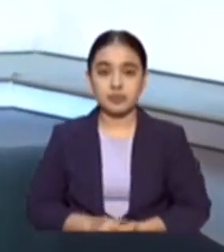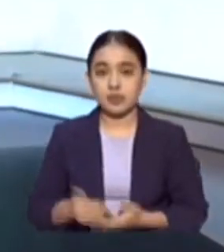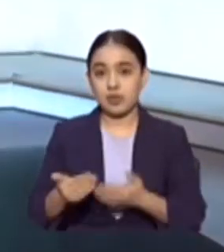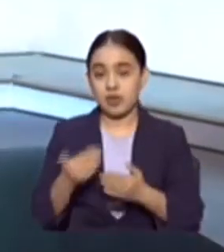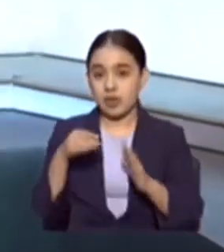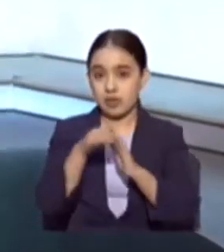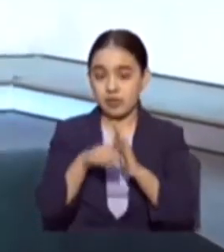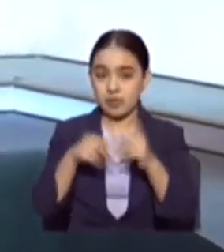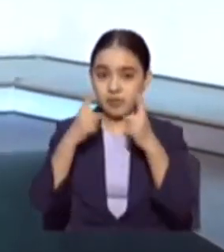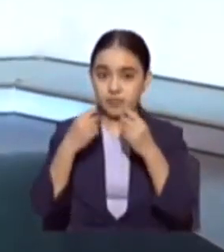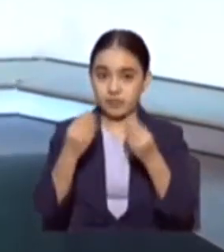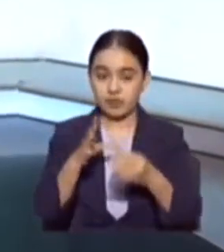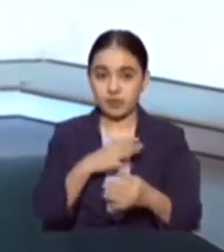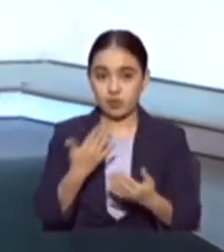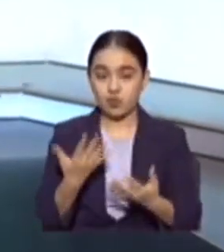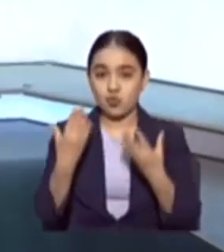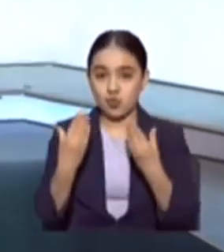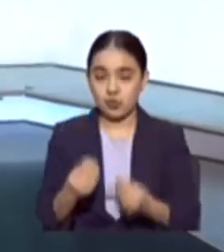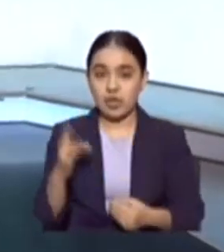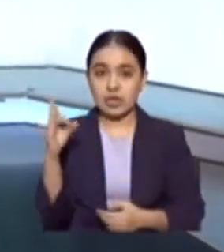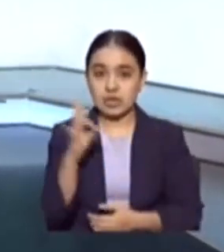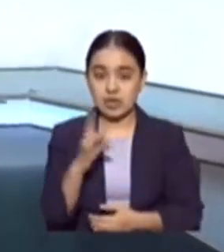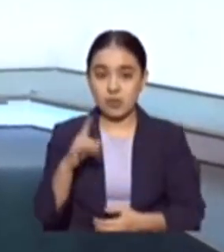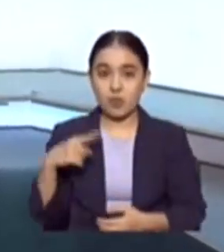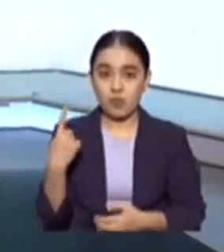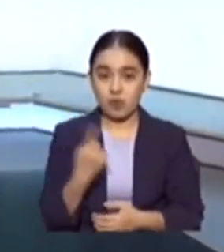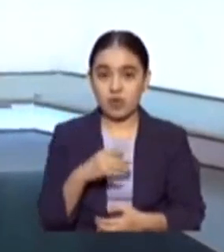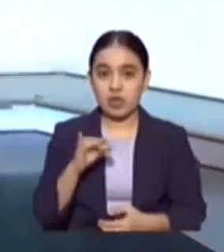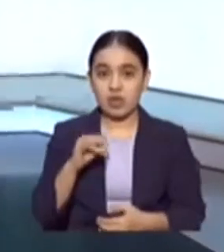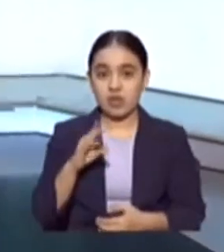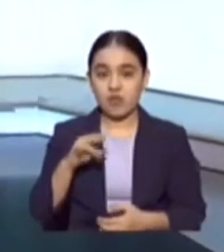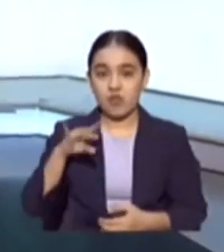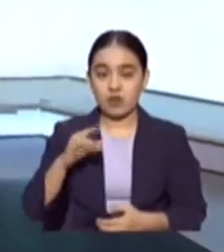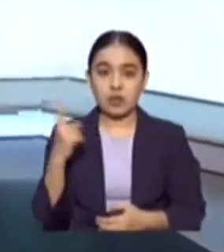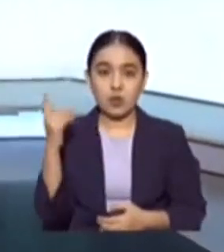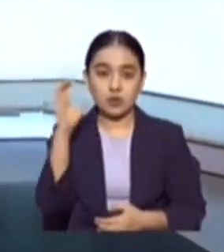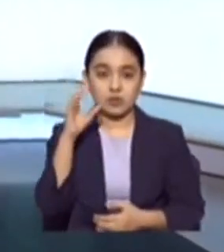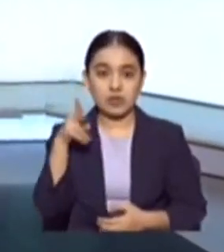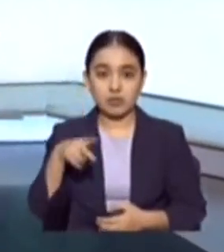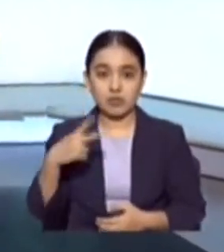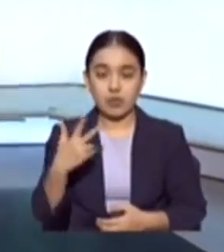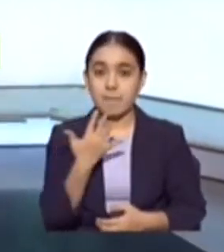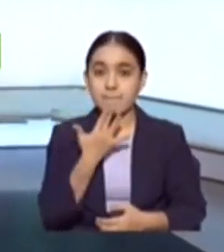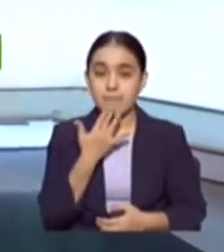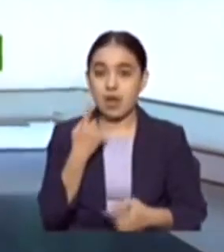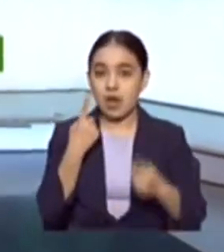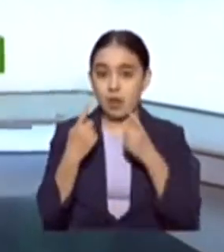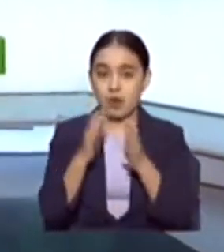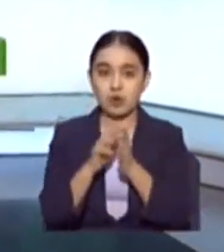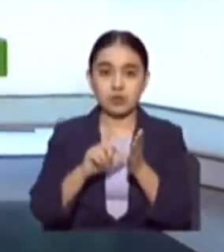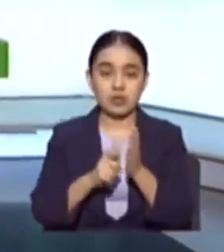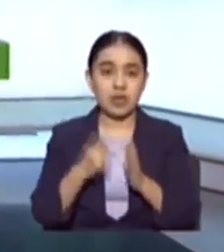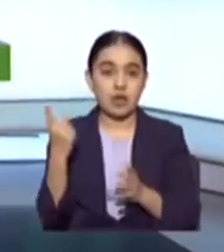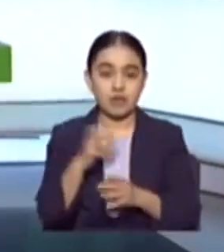Avvalgi dasturlarimizda xabar berganimizdek, shu kunlarda respublikamiz bo'ylab Infolib O'zbekiston 2023 milliy axborot